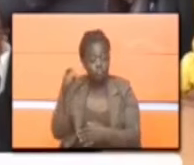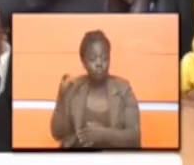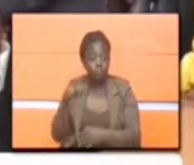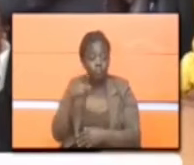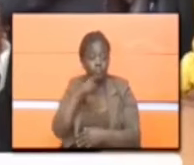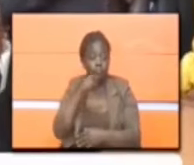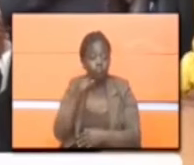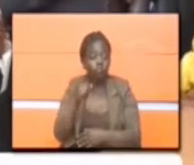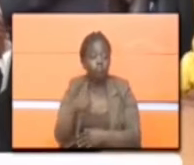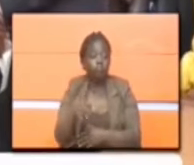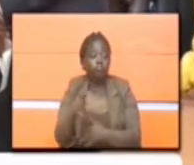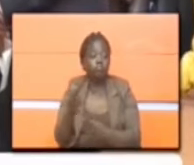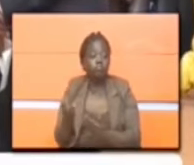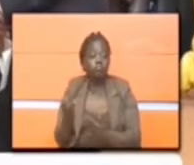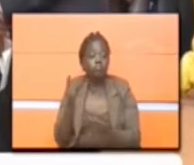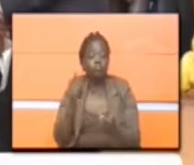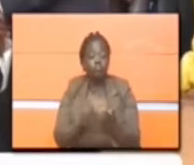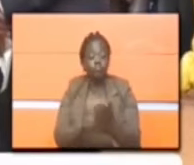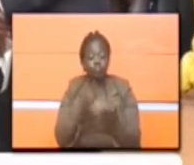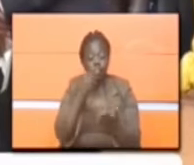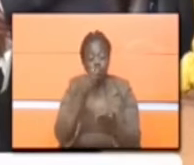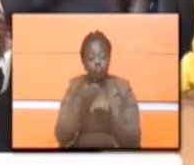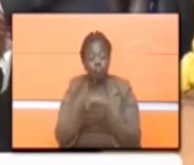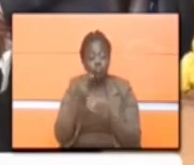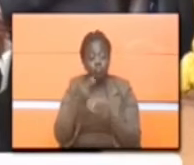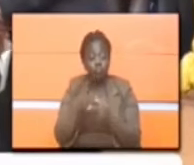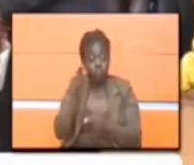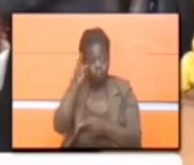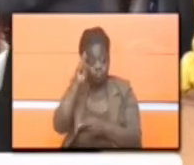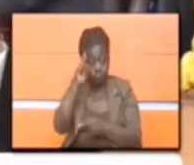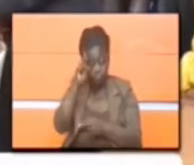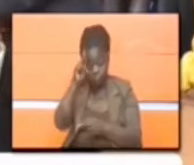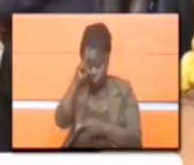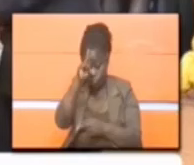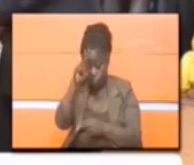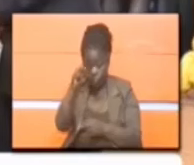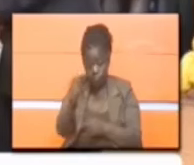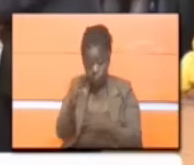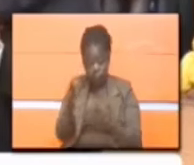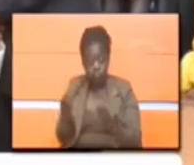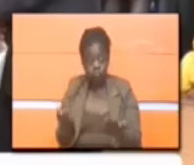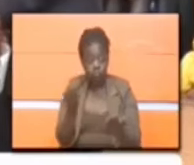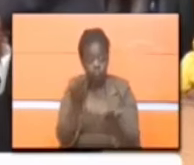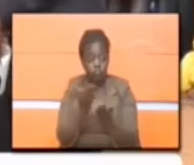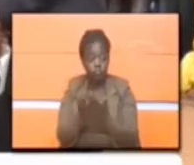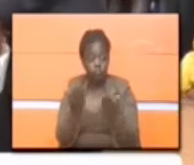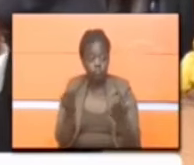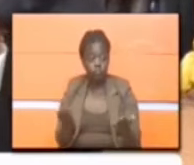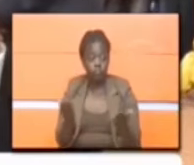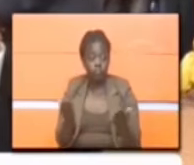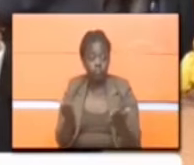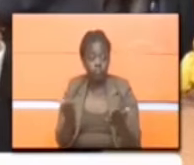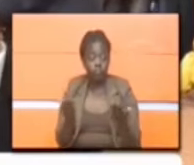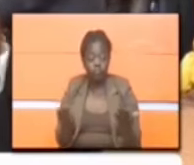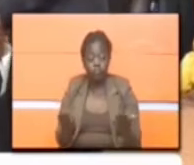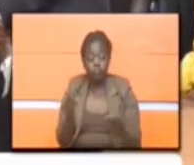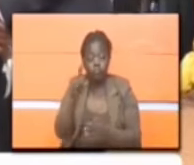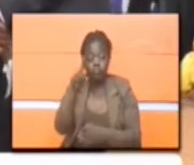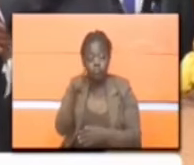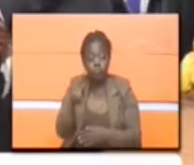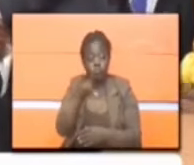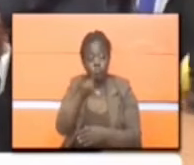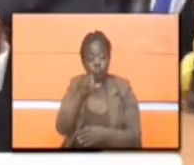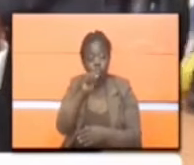taata afune legacy ajjukirwe ku kyalo kino. Nsaba omuteerewo Mirundi Plaza yeeyo